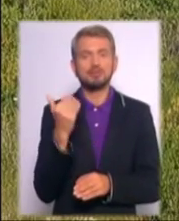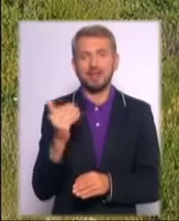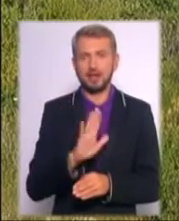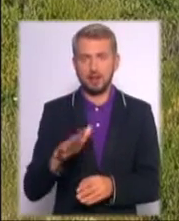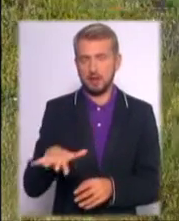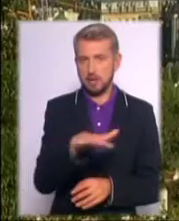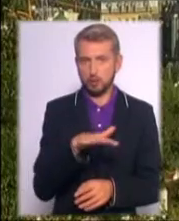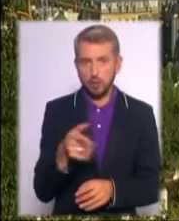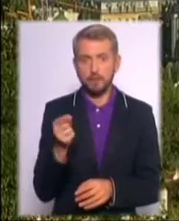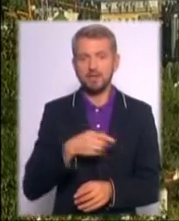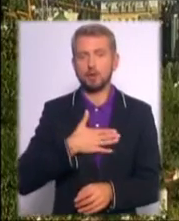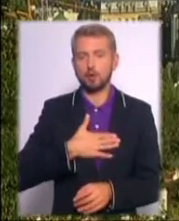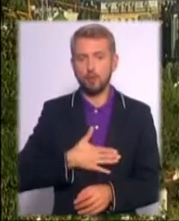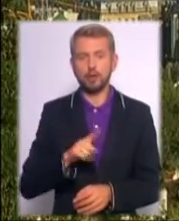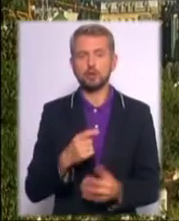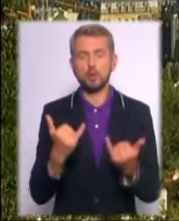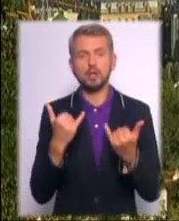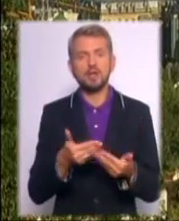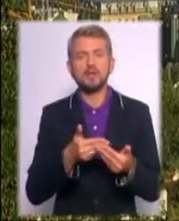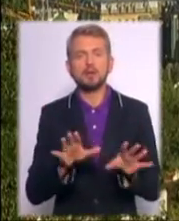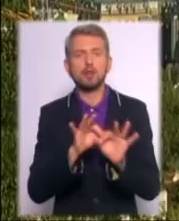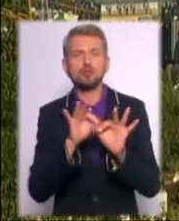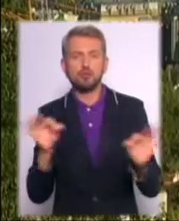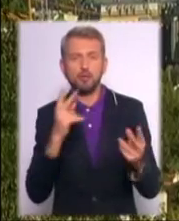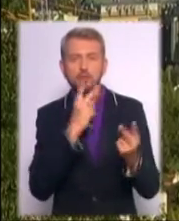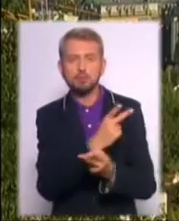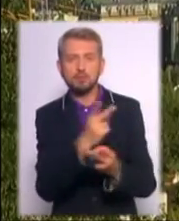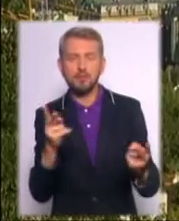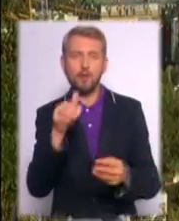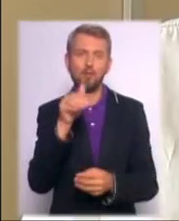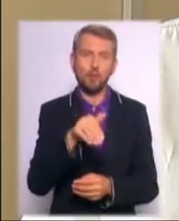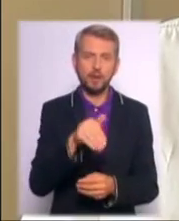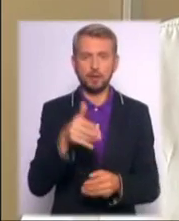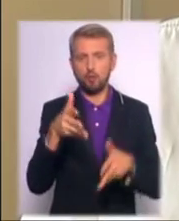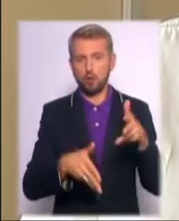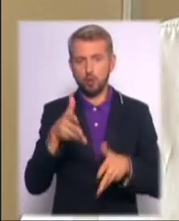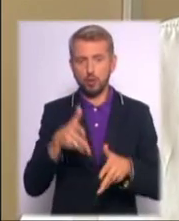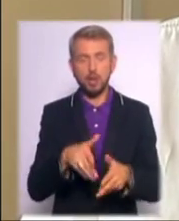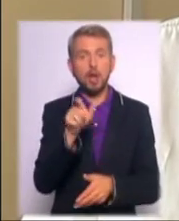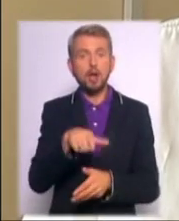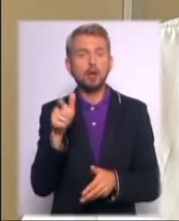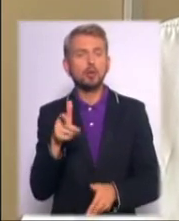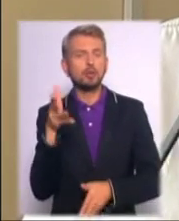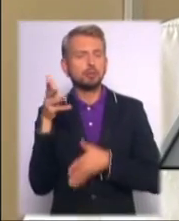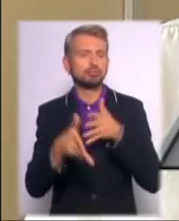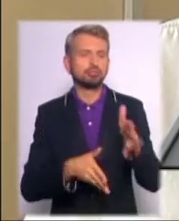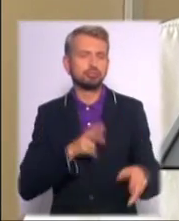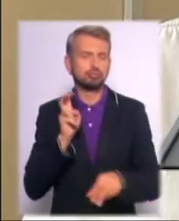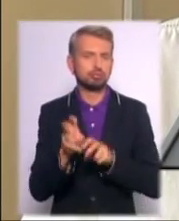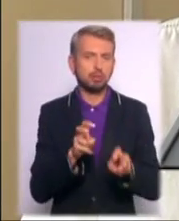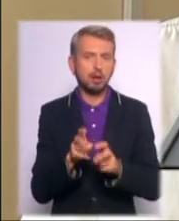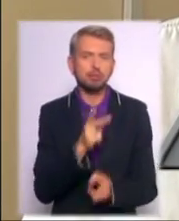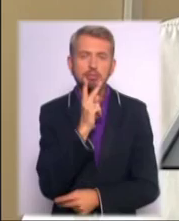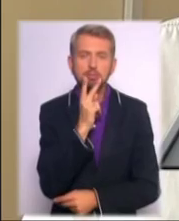територія. Втім, задоволені, що нині відкриваються чудові панорами на Поділ і Оболонь. Люди йдуть сюди милуватися Києвом, Старокиївська